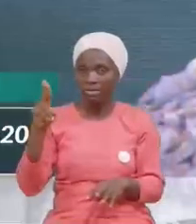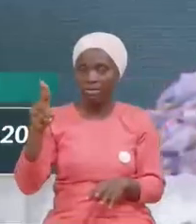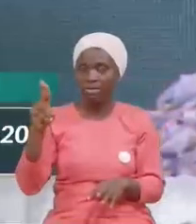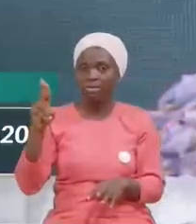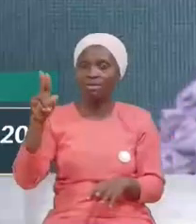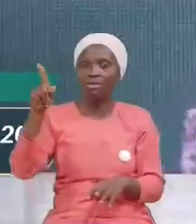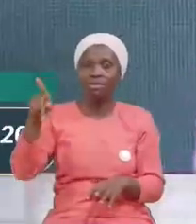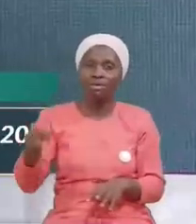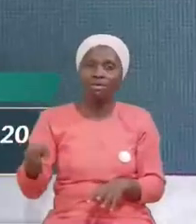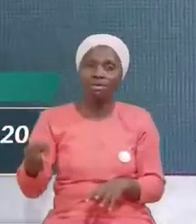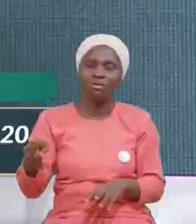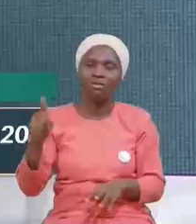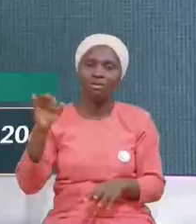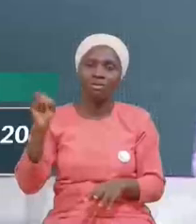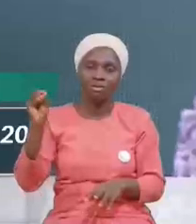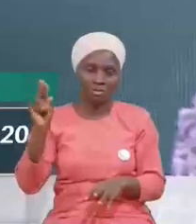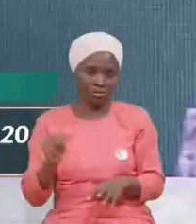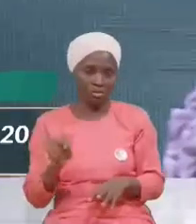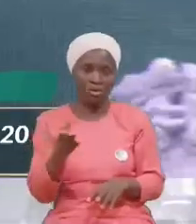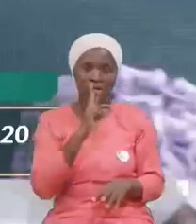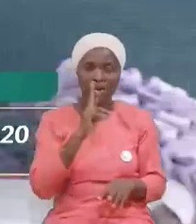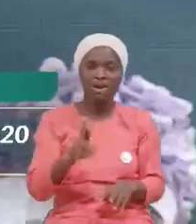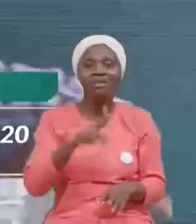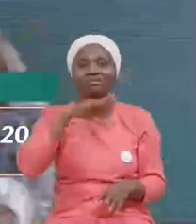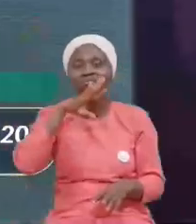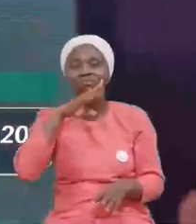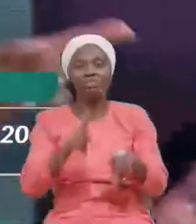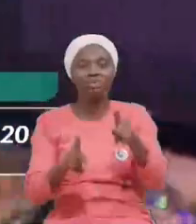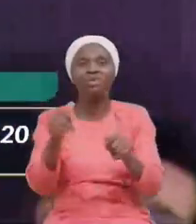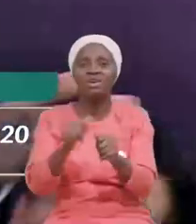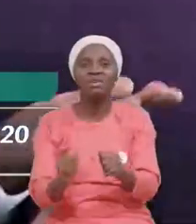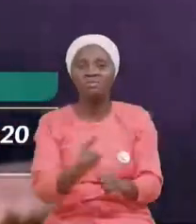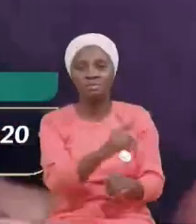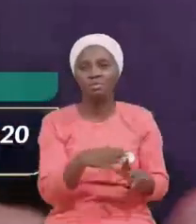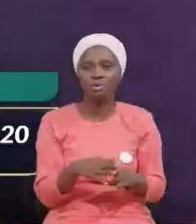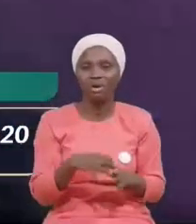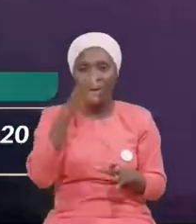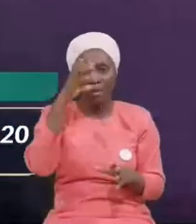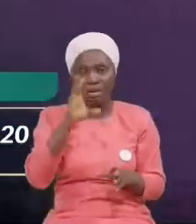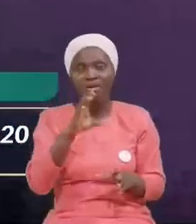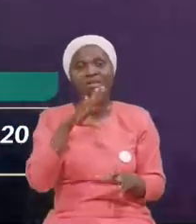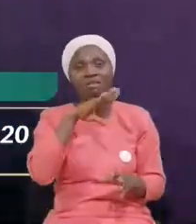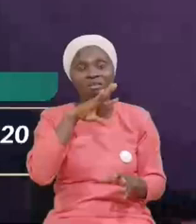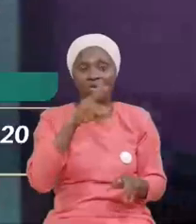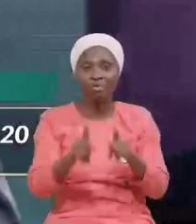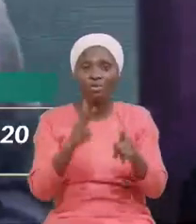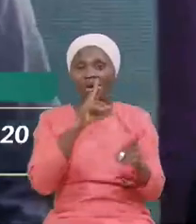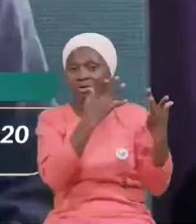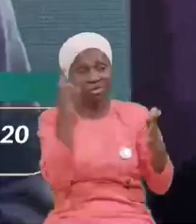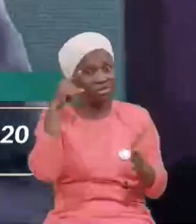Et tu viens dans un nouvel établissement, et il y a corrompus qui t'attendent là-bas.